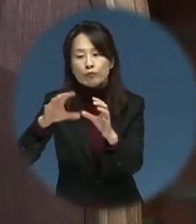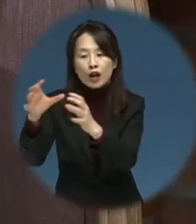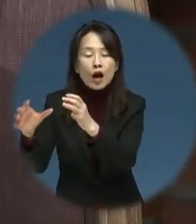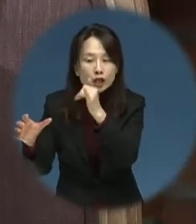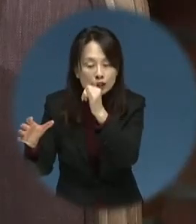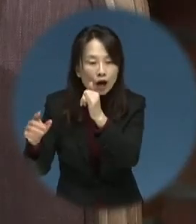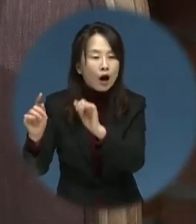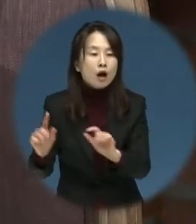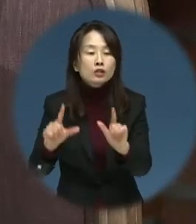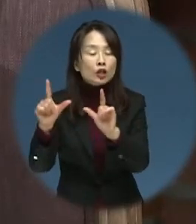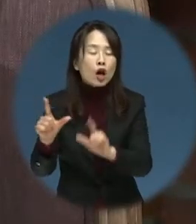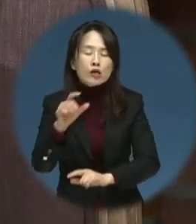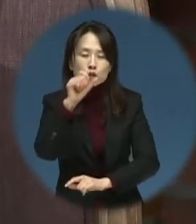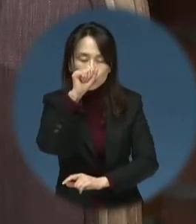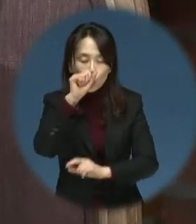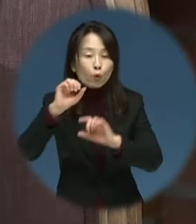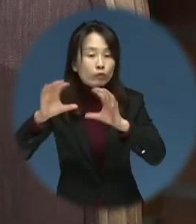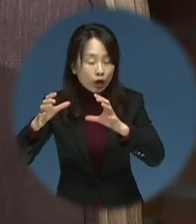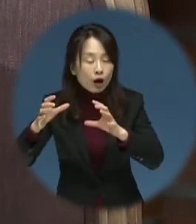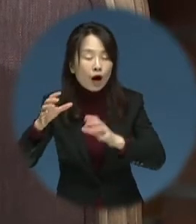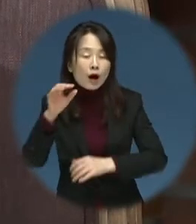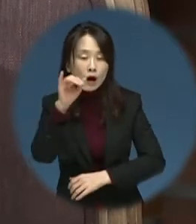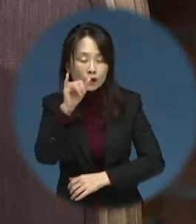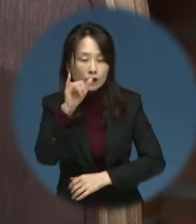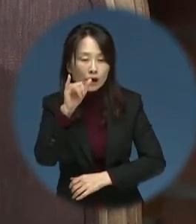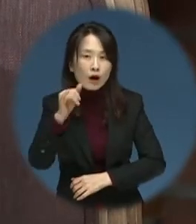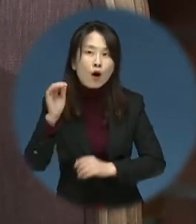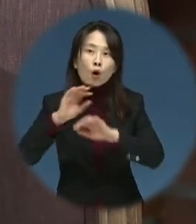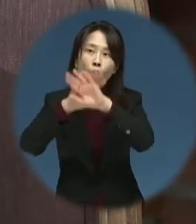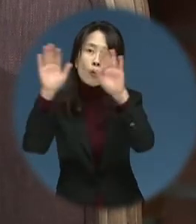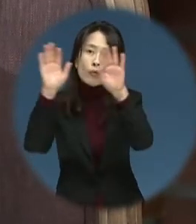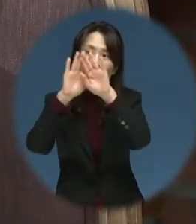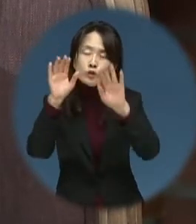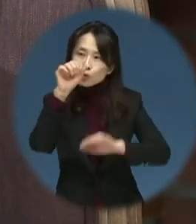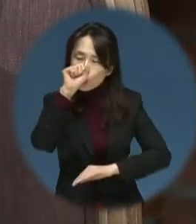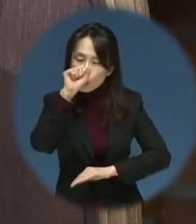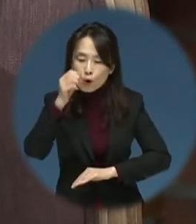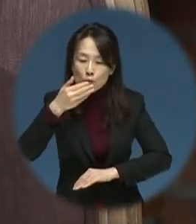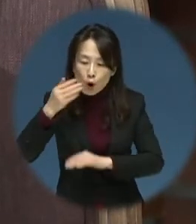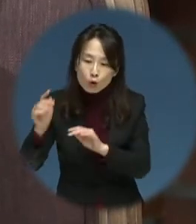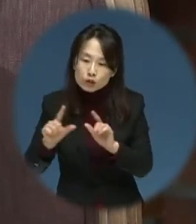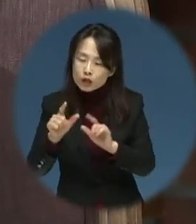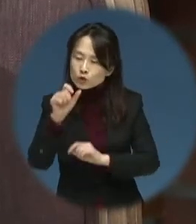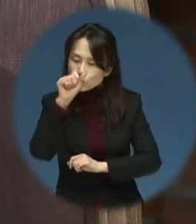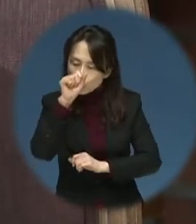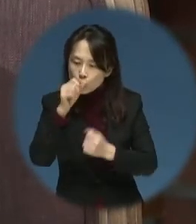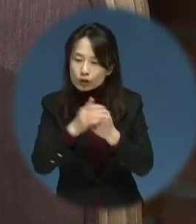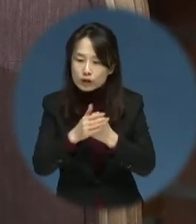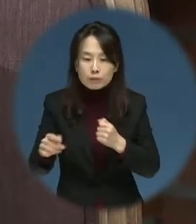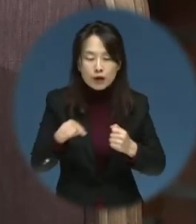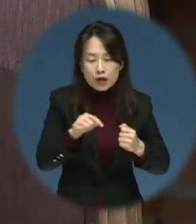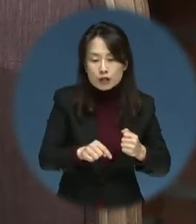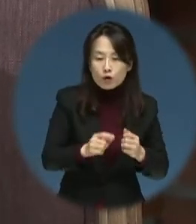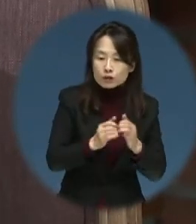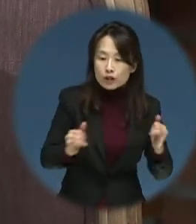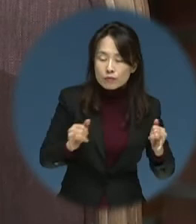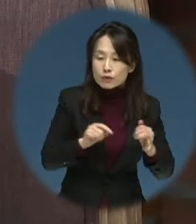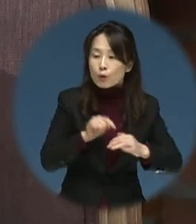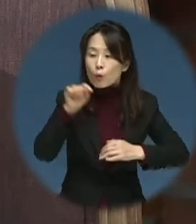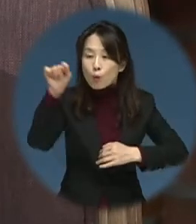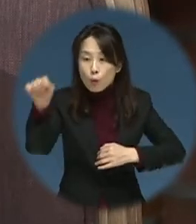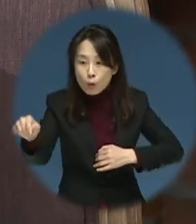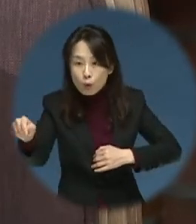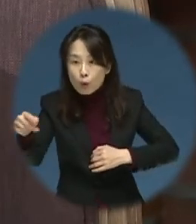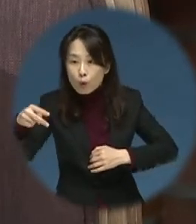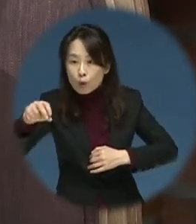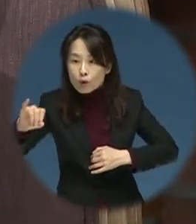유토피아다. 그리고 이제 기후가 쾌적하고 먹고 살기 좋아서 우리 동족들이 한번 신라에